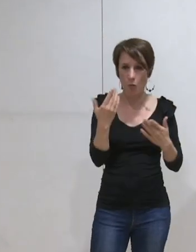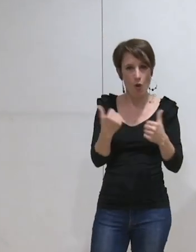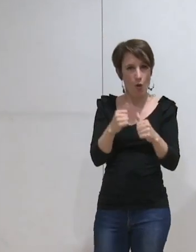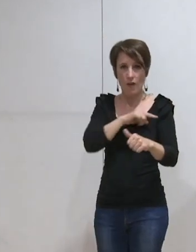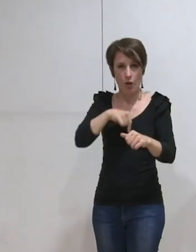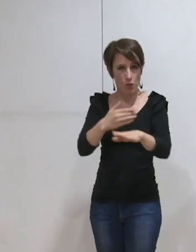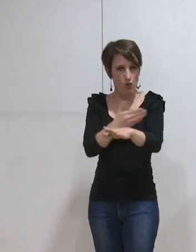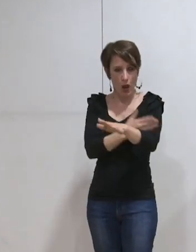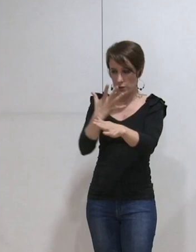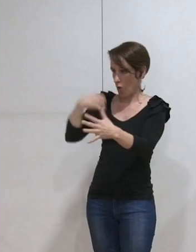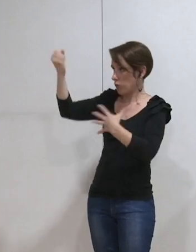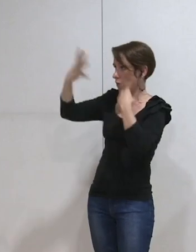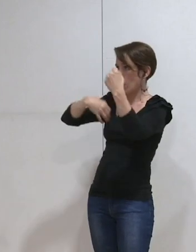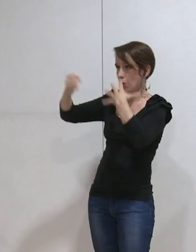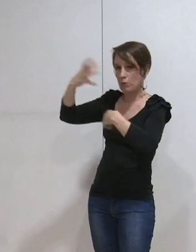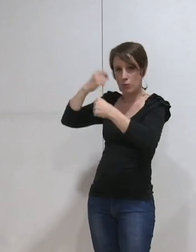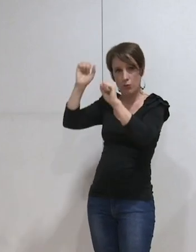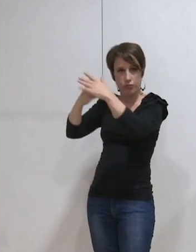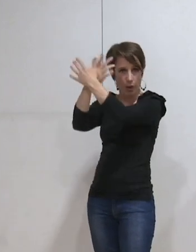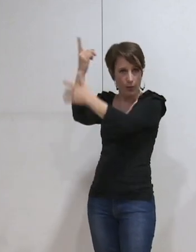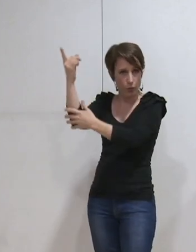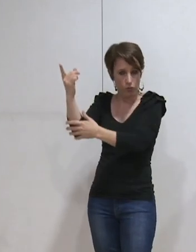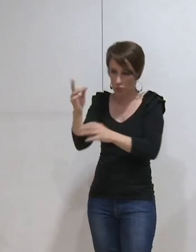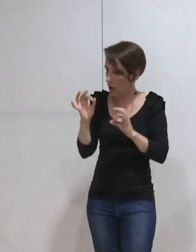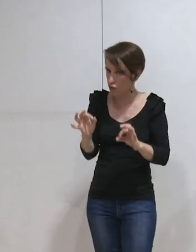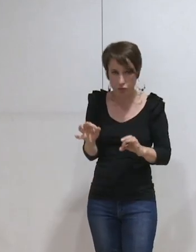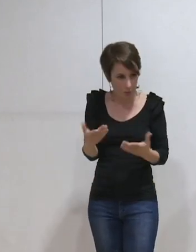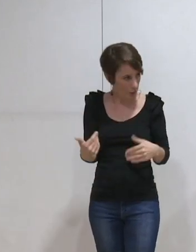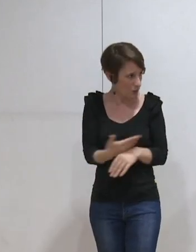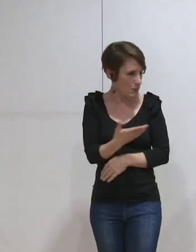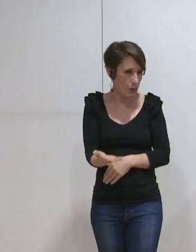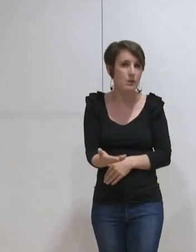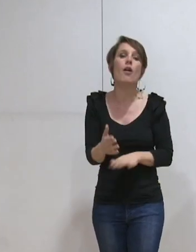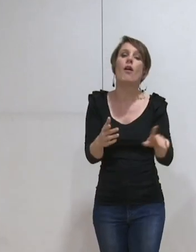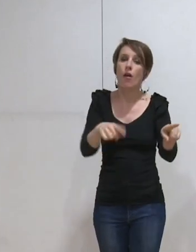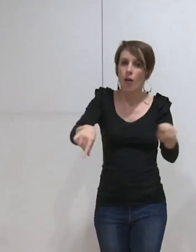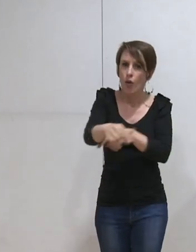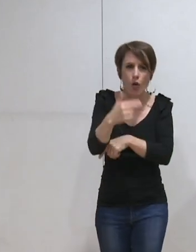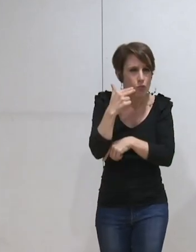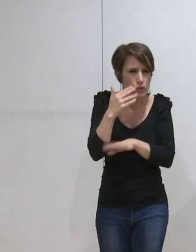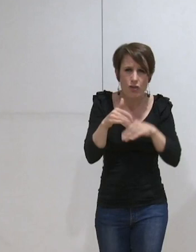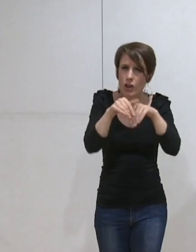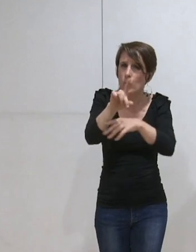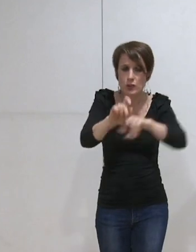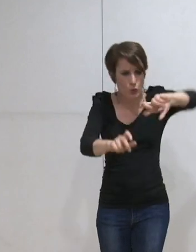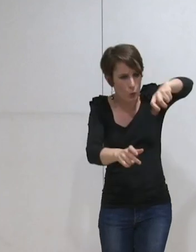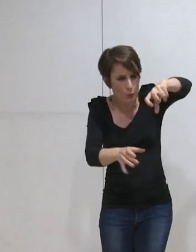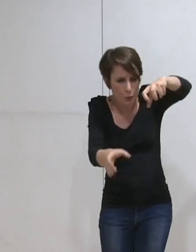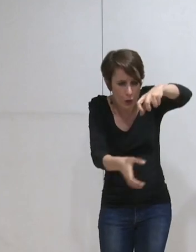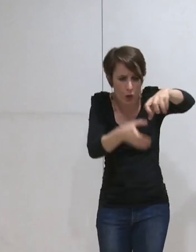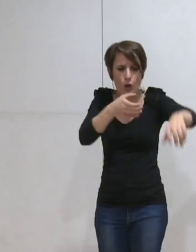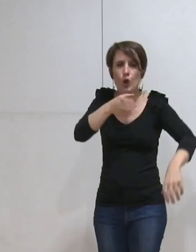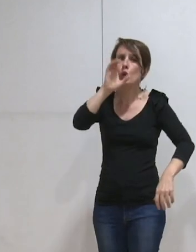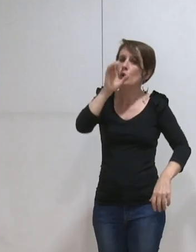nous y sommes le grand dépessage il a commencé certes les usagers vont continuer à avoir de l'eau au robinet et de l'eau de bonne qualité j'en